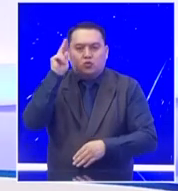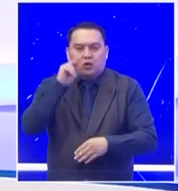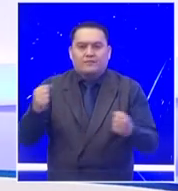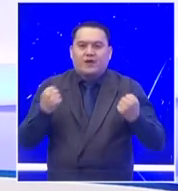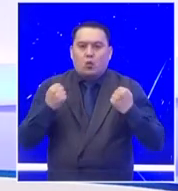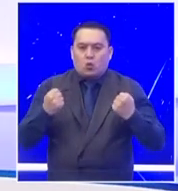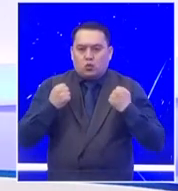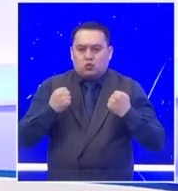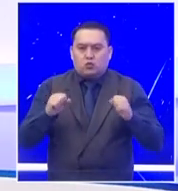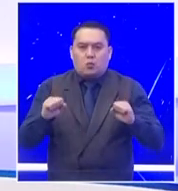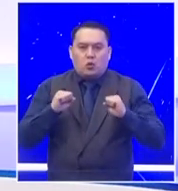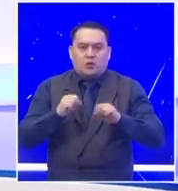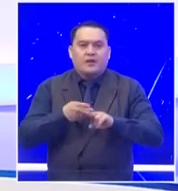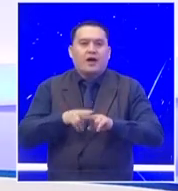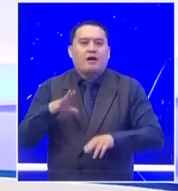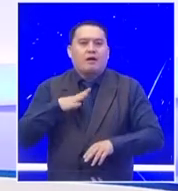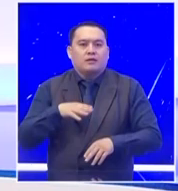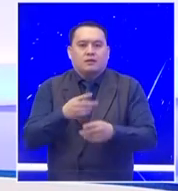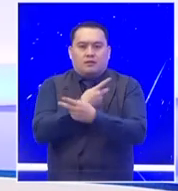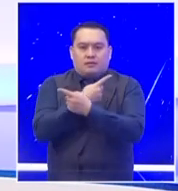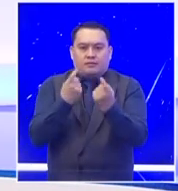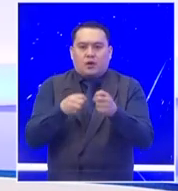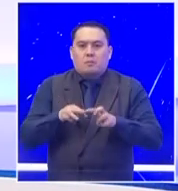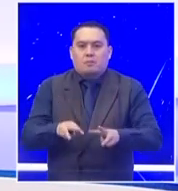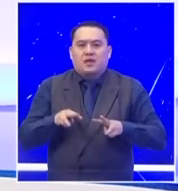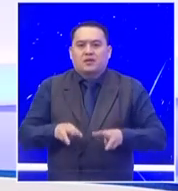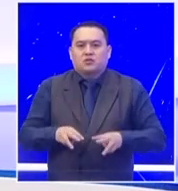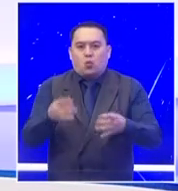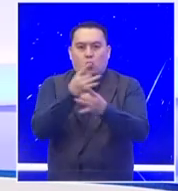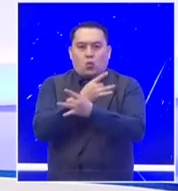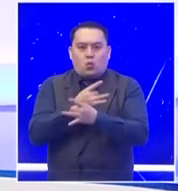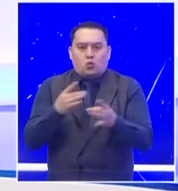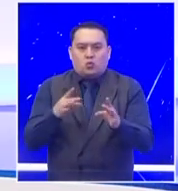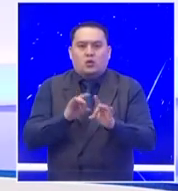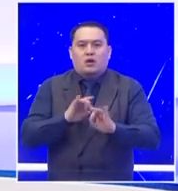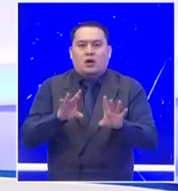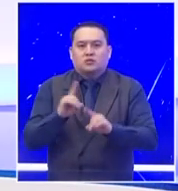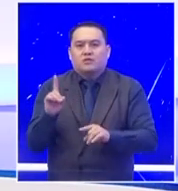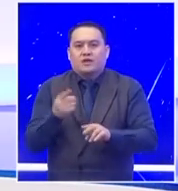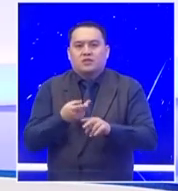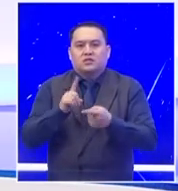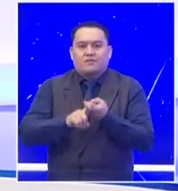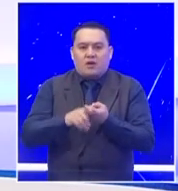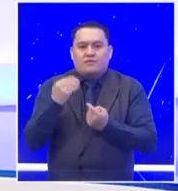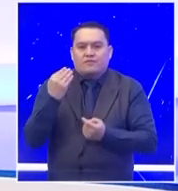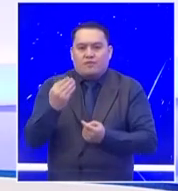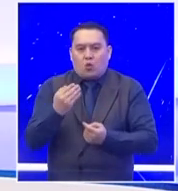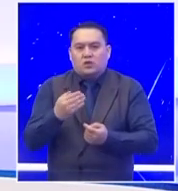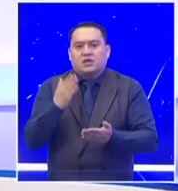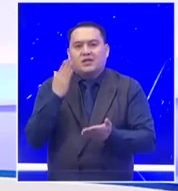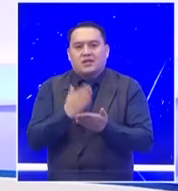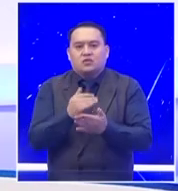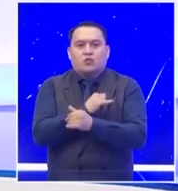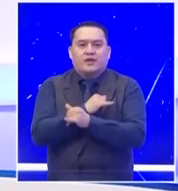по физической культуре и спорту. Об этом сообщила министр культуры и спорта Актота Раймкулова. В этой связи, по ее словам,